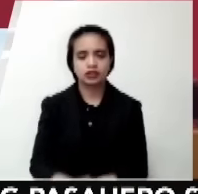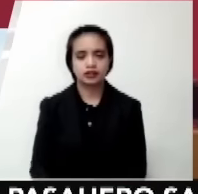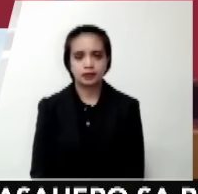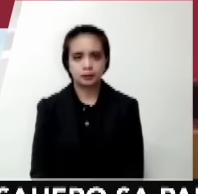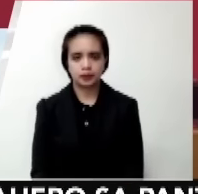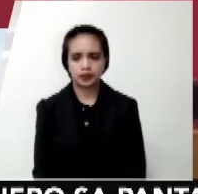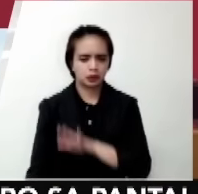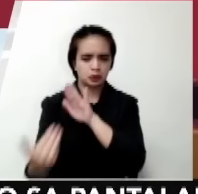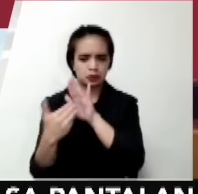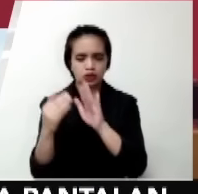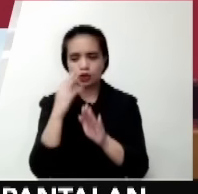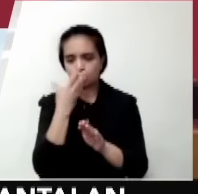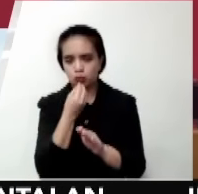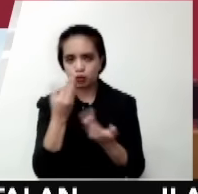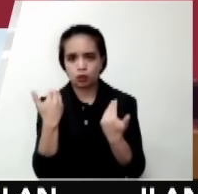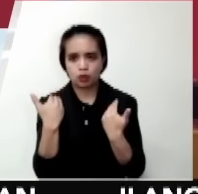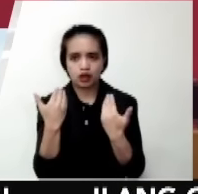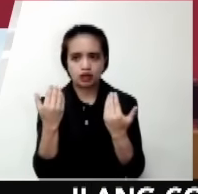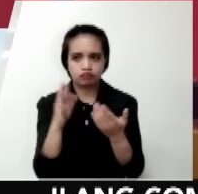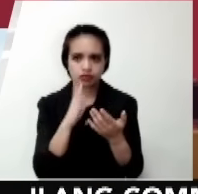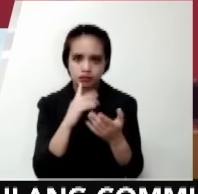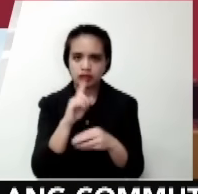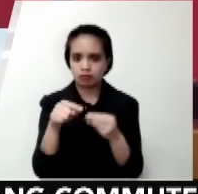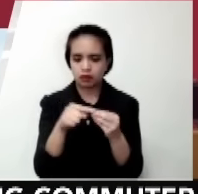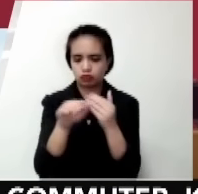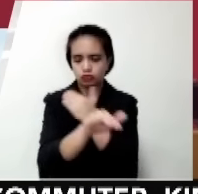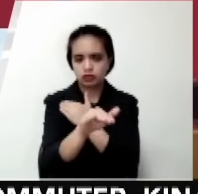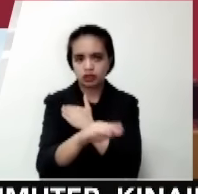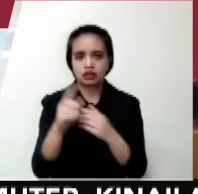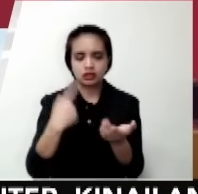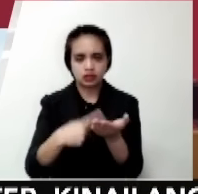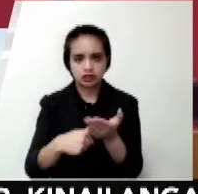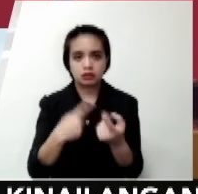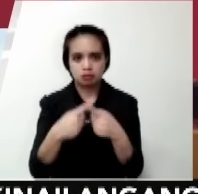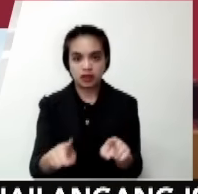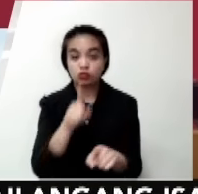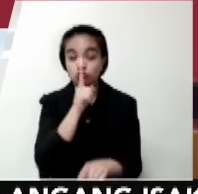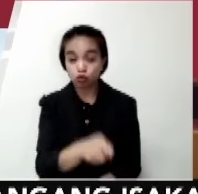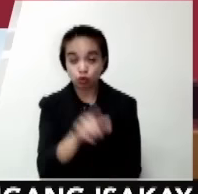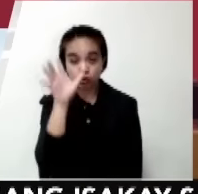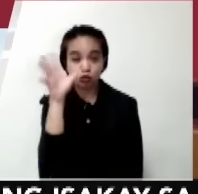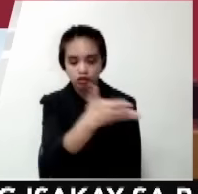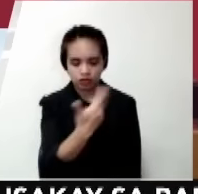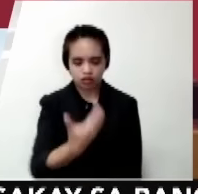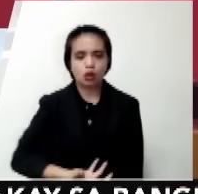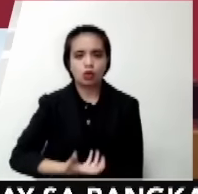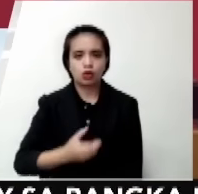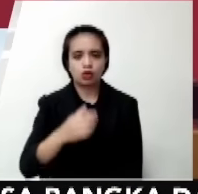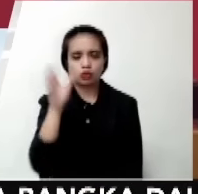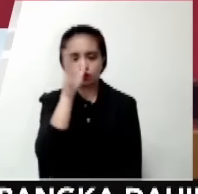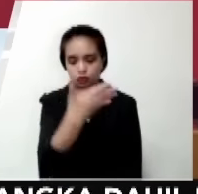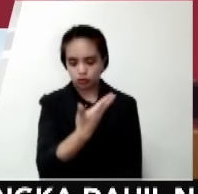of accountability while conveniently ignoring their own misuse of public